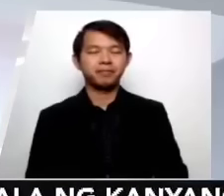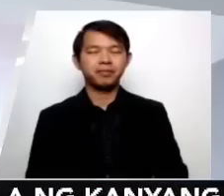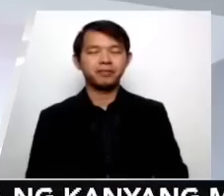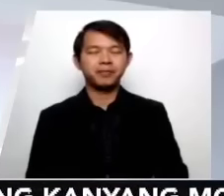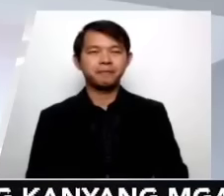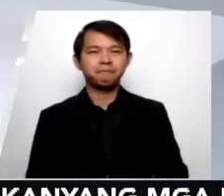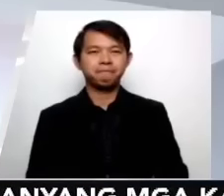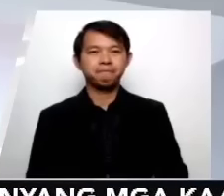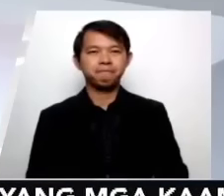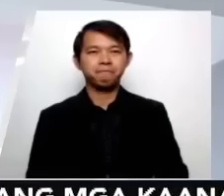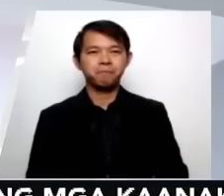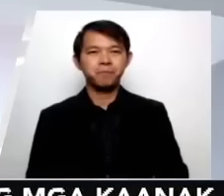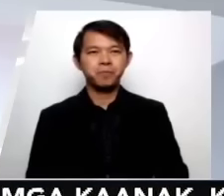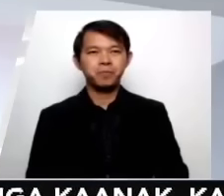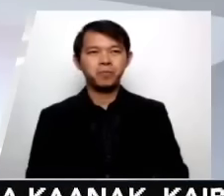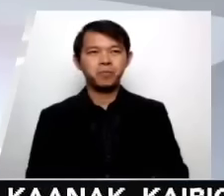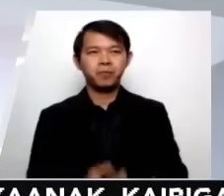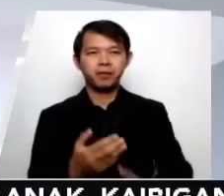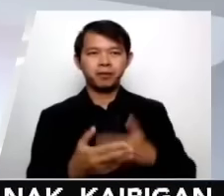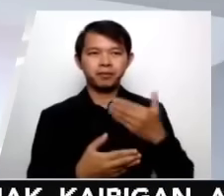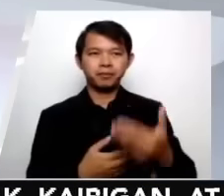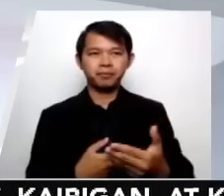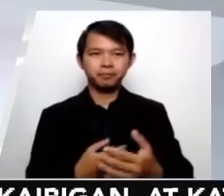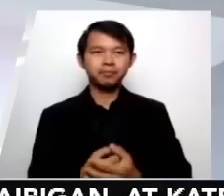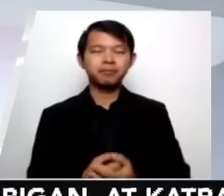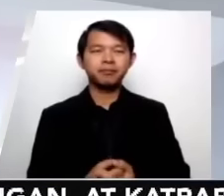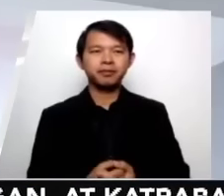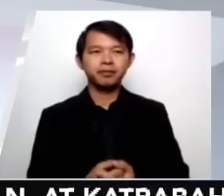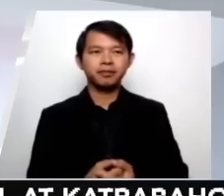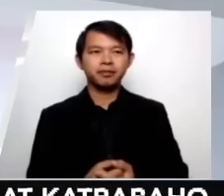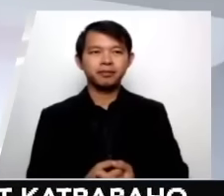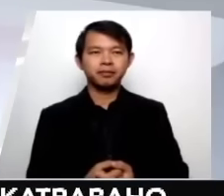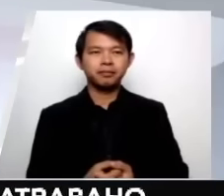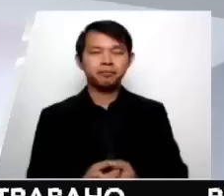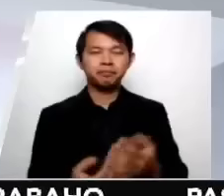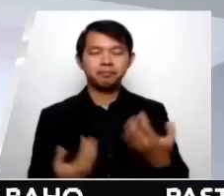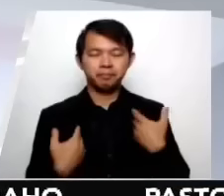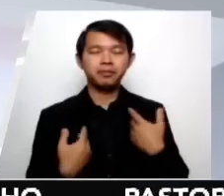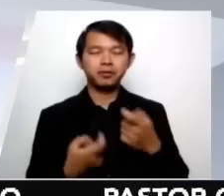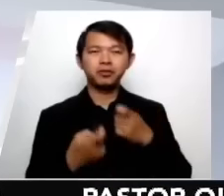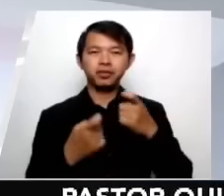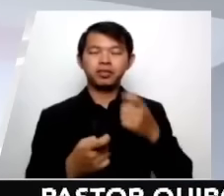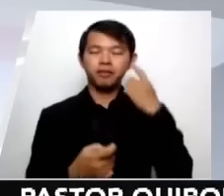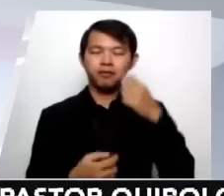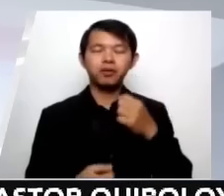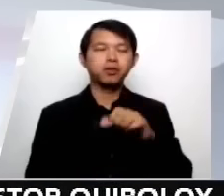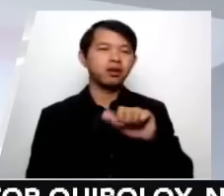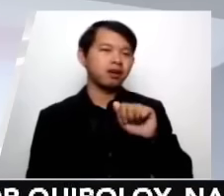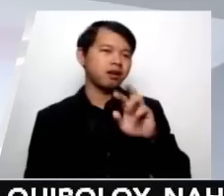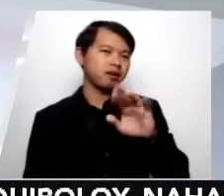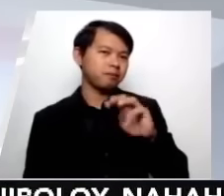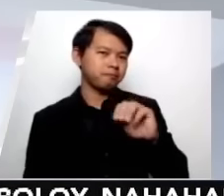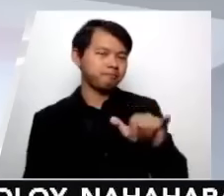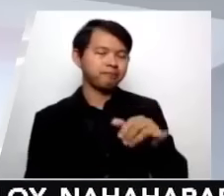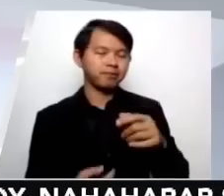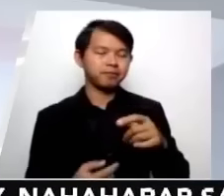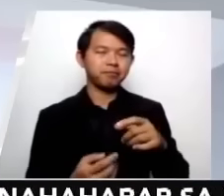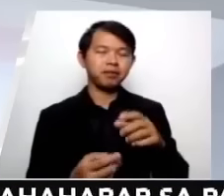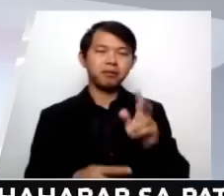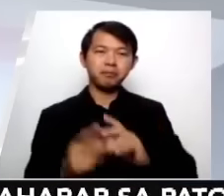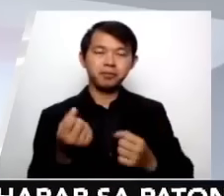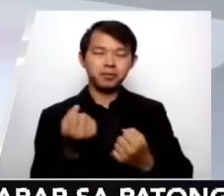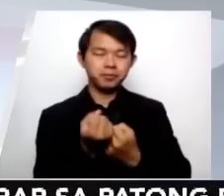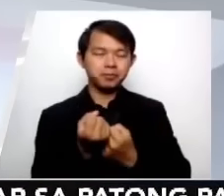Kahit nasa military, may special treat for ARMY si V ng BTS. Nagpaka-fangirl naman si Lisa ng Blackpink kay